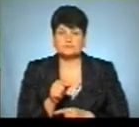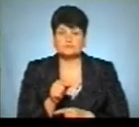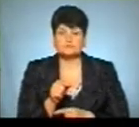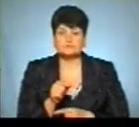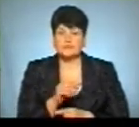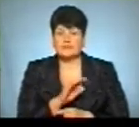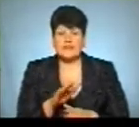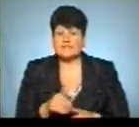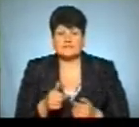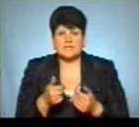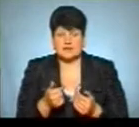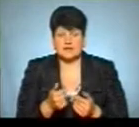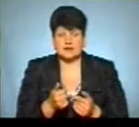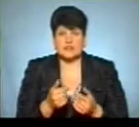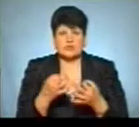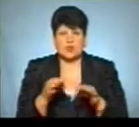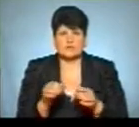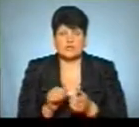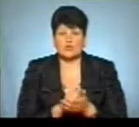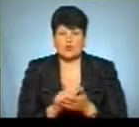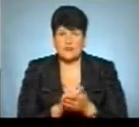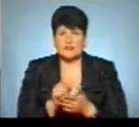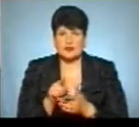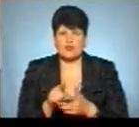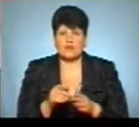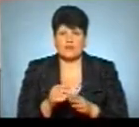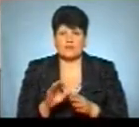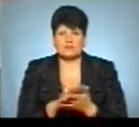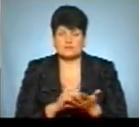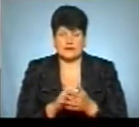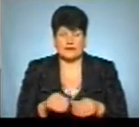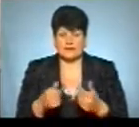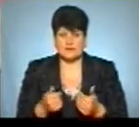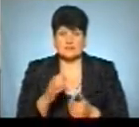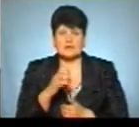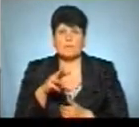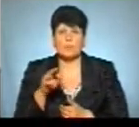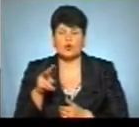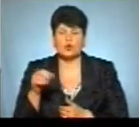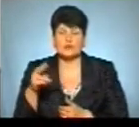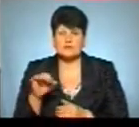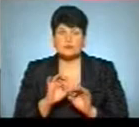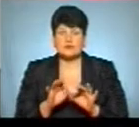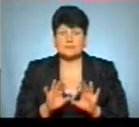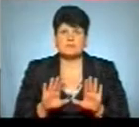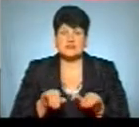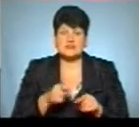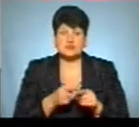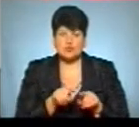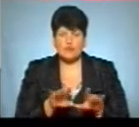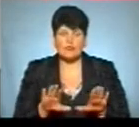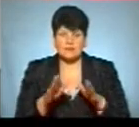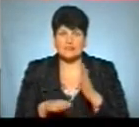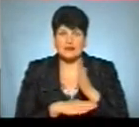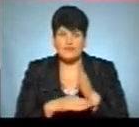не зверталися відповідно дозвільні документи на його видалення не видавалися. Світлана Молодецька розповіла, після випадку дерева на вулиці Чехова